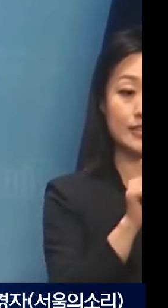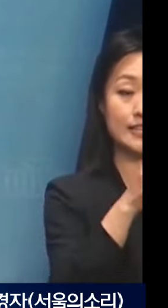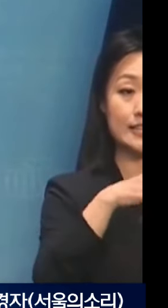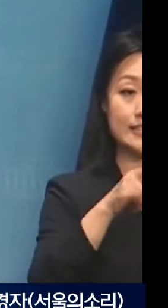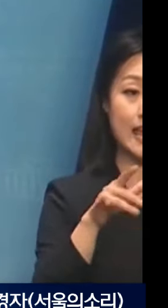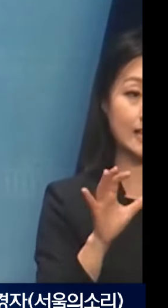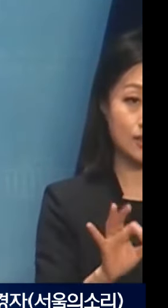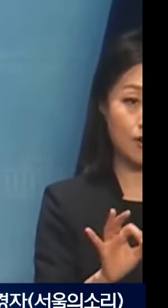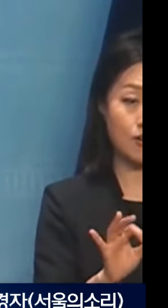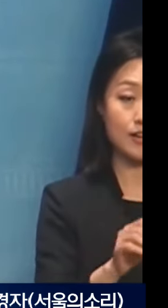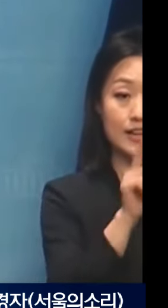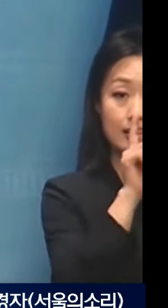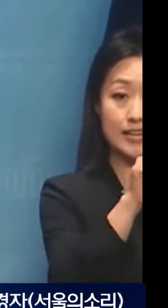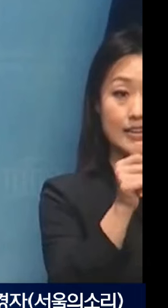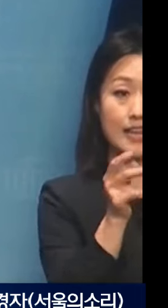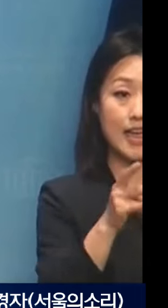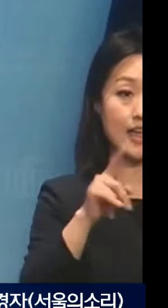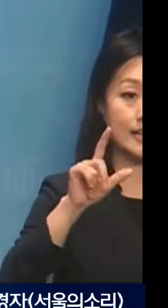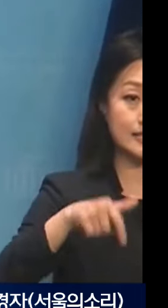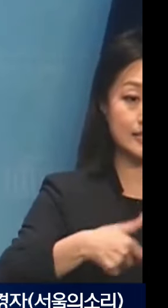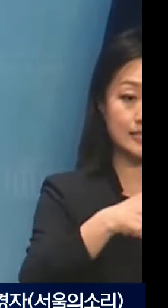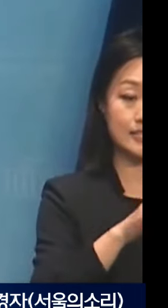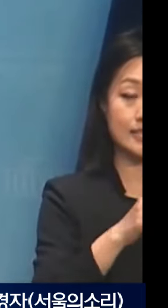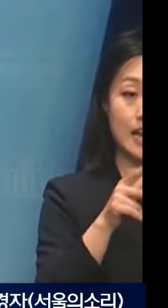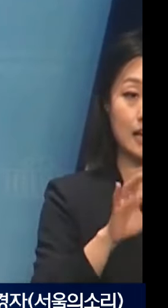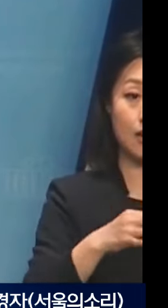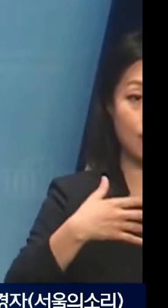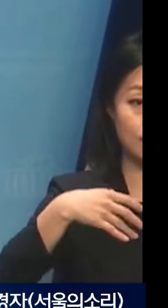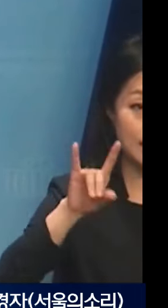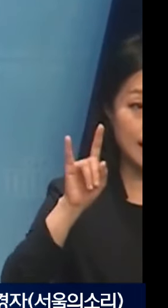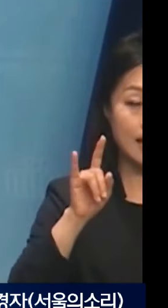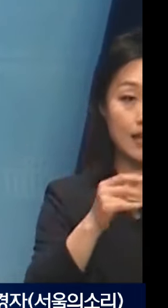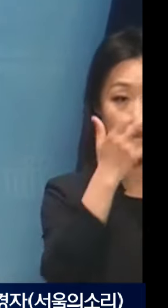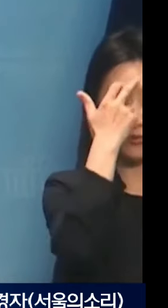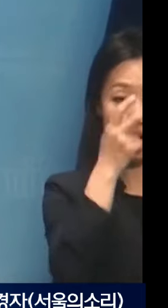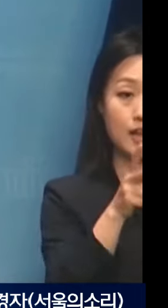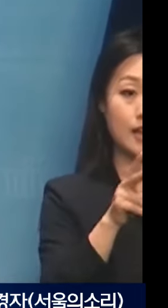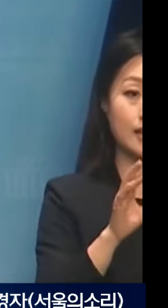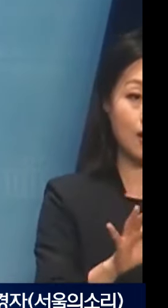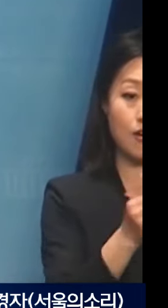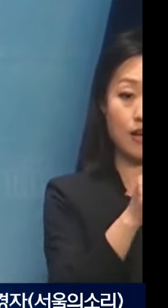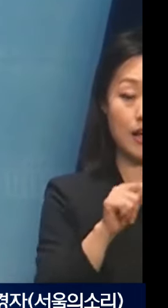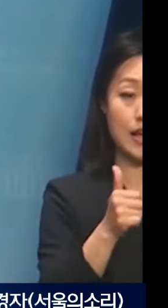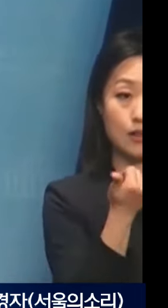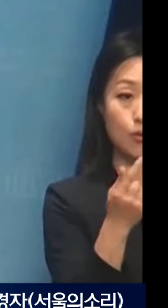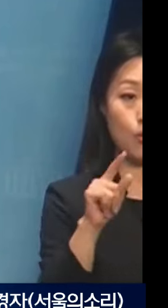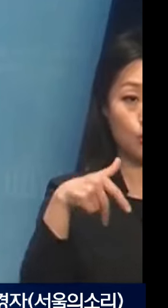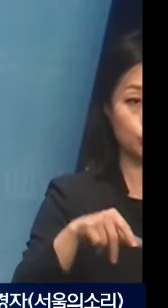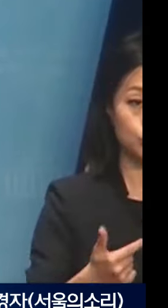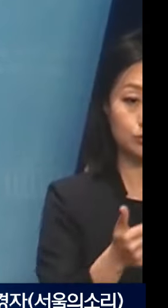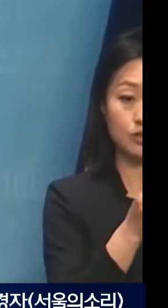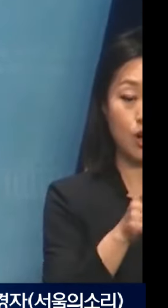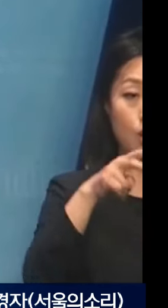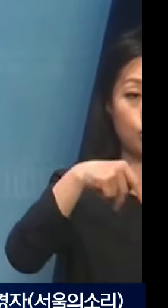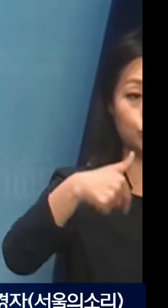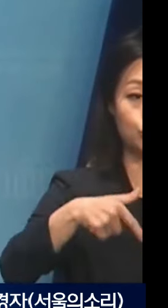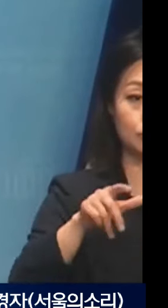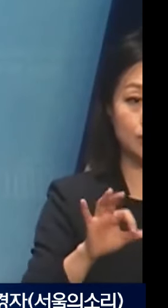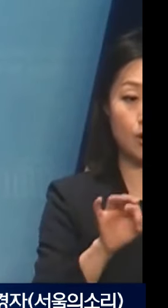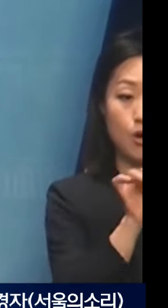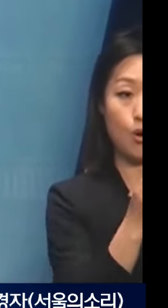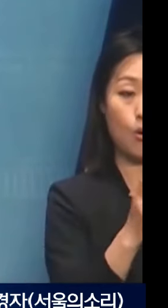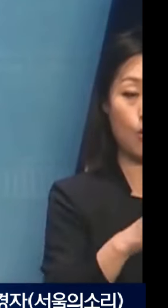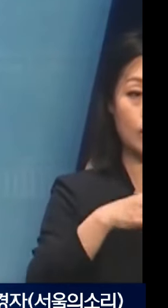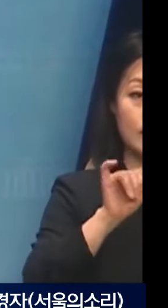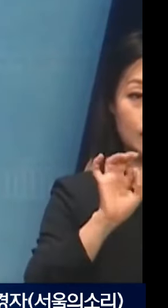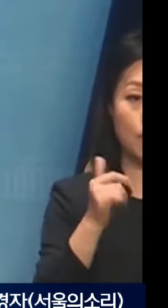이하경, 이해식, 장경태, 진성준, 최인호, 최혜영, 한호준, 한준호, 허숙정, 허종식, 홍기원,